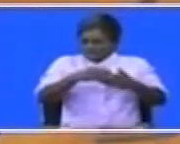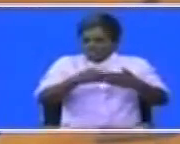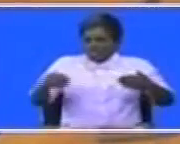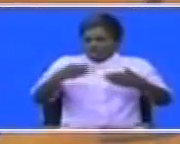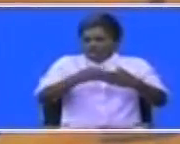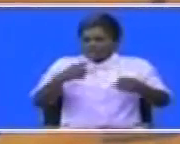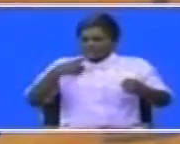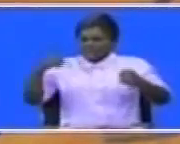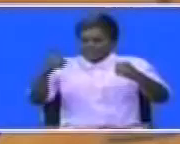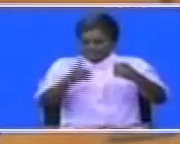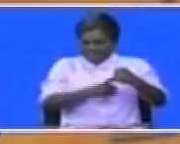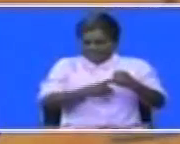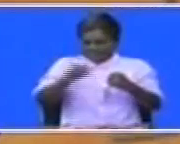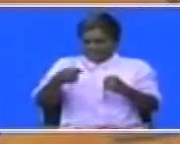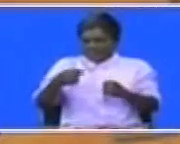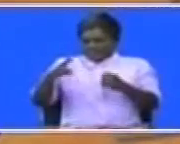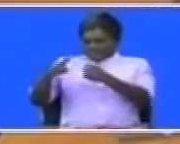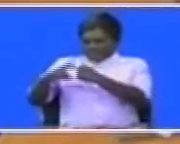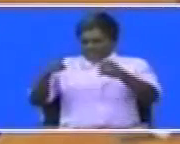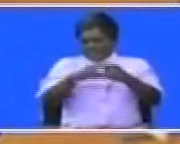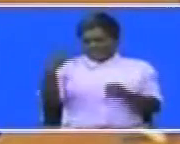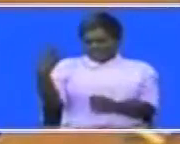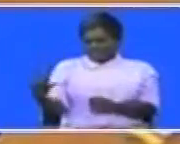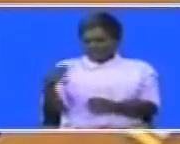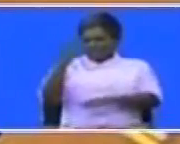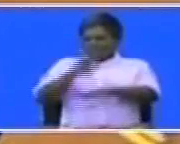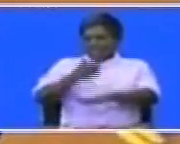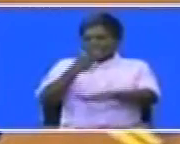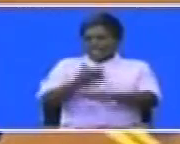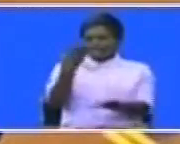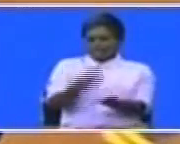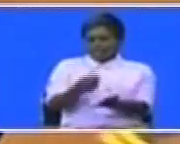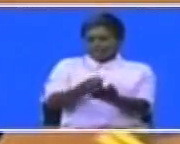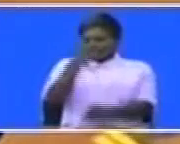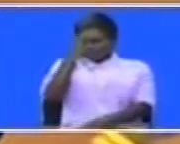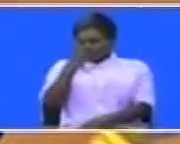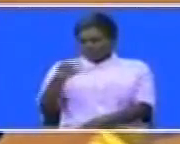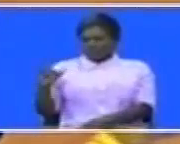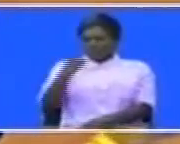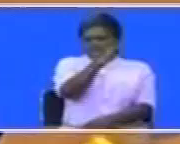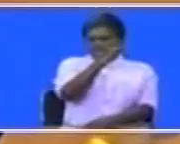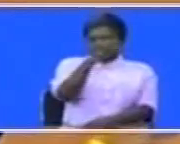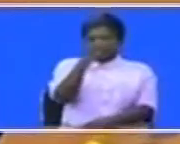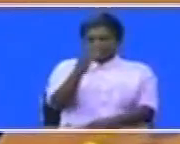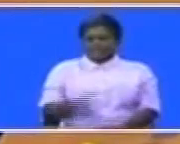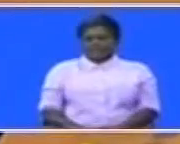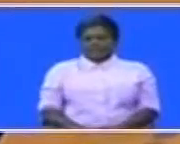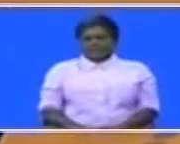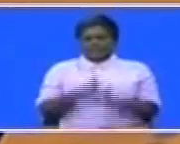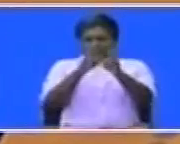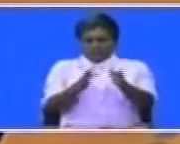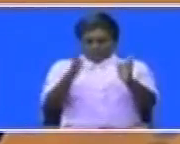milioni 693 ambazo zilikuwa ni pesa gushi kwa washukiwa hao mtaa wa South Sea. Hussein Mohamed ana ripoti